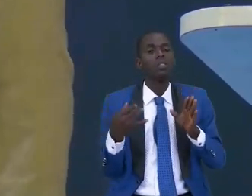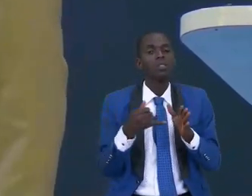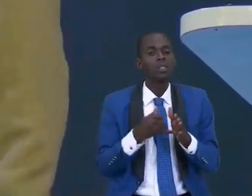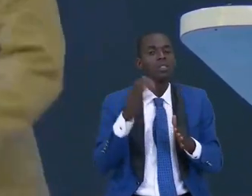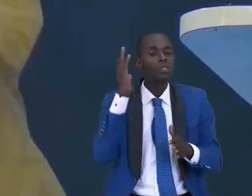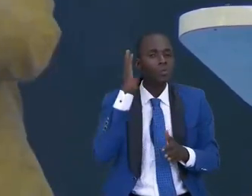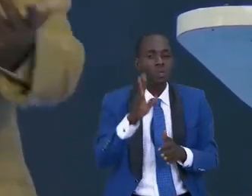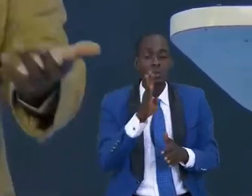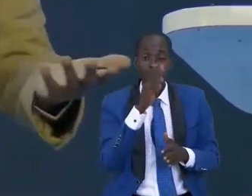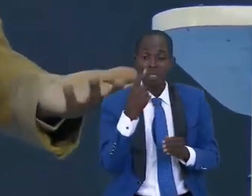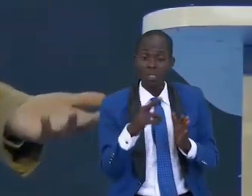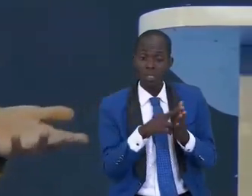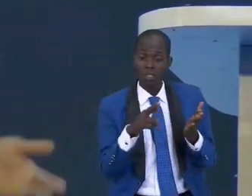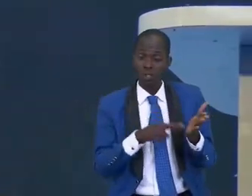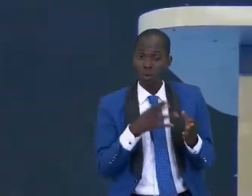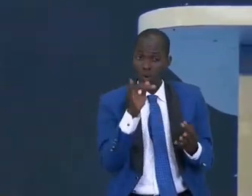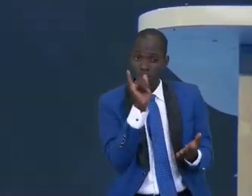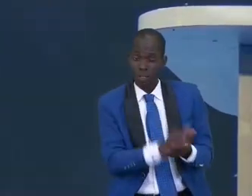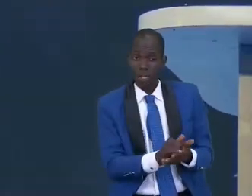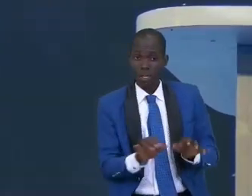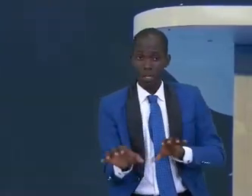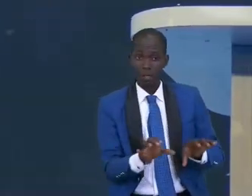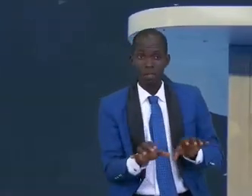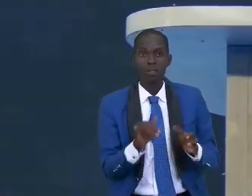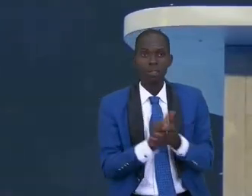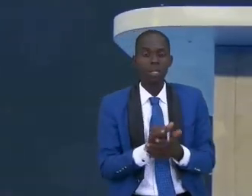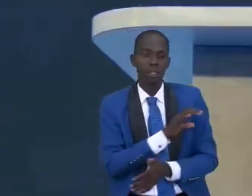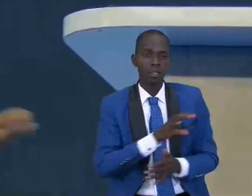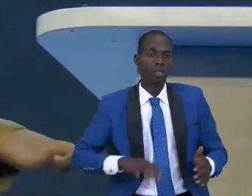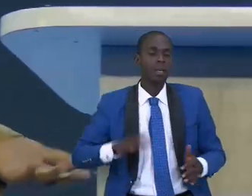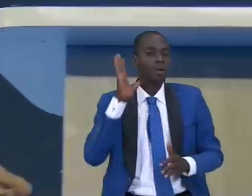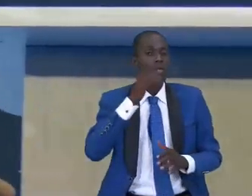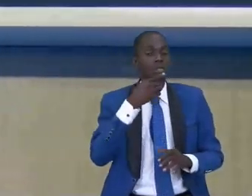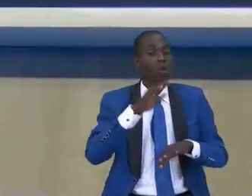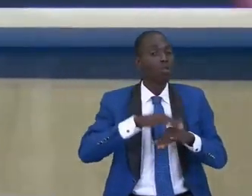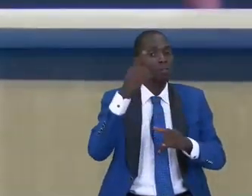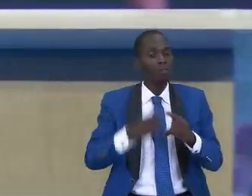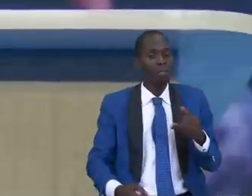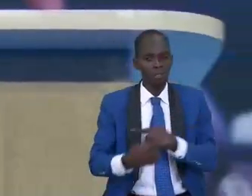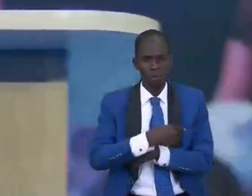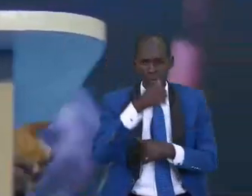la conséquence de cela. Il dira au dernier jour, je suis venu à toi.